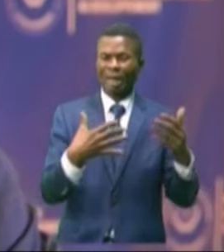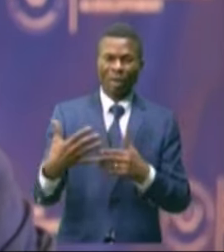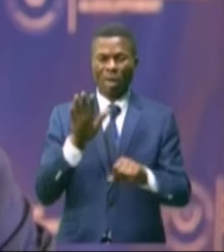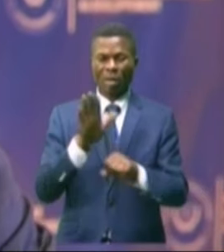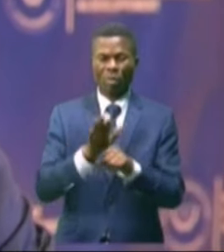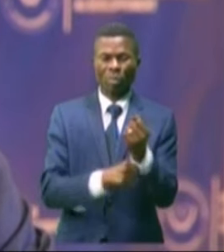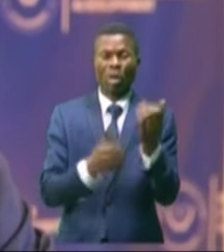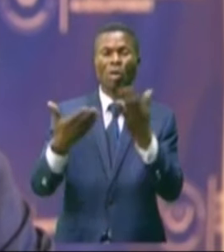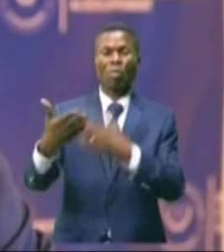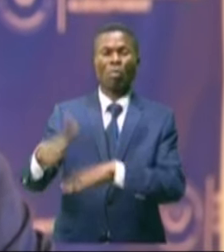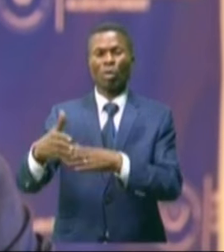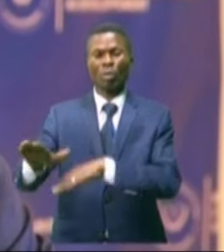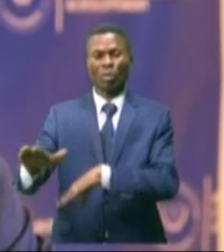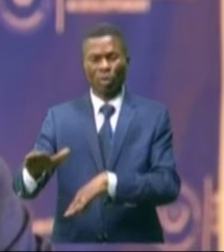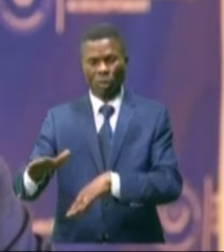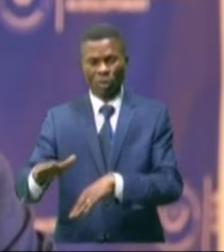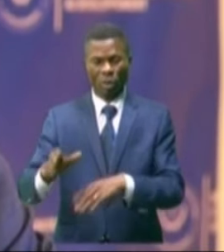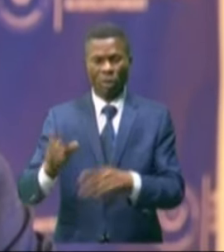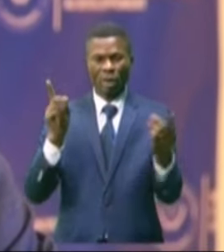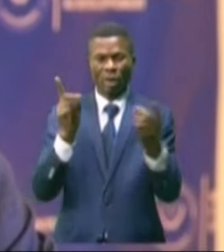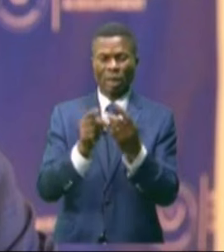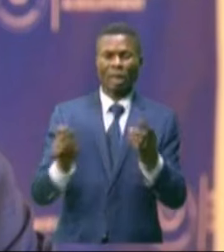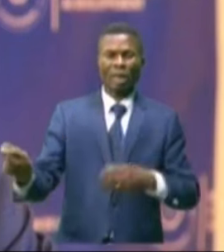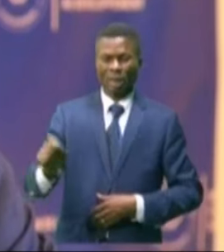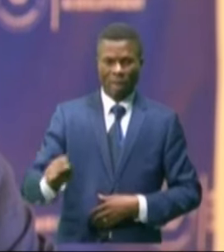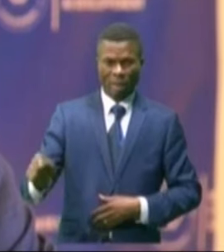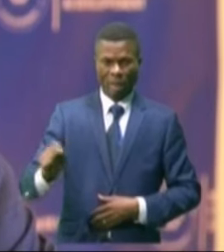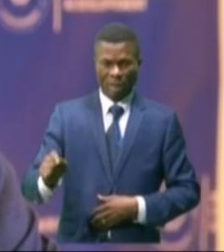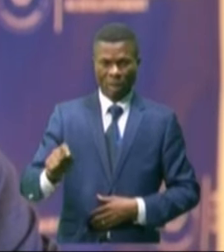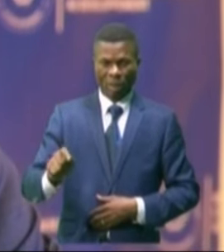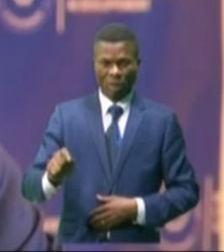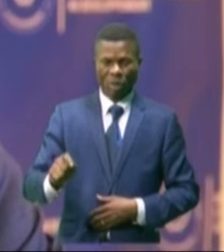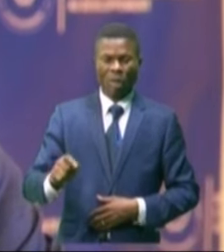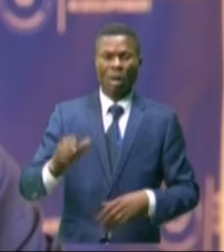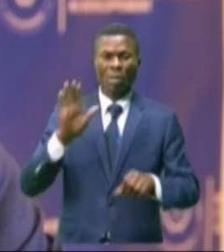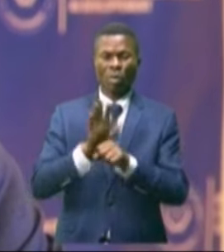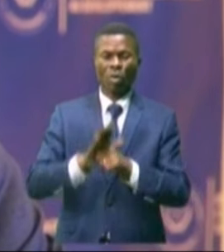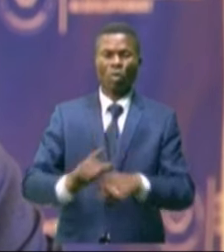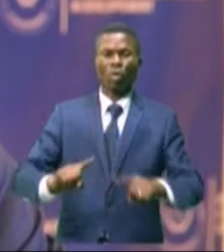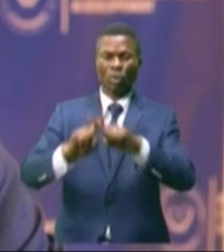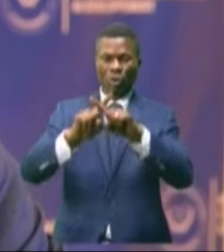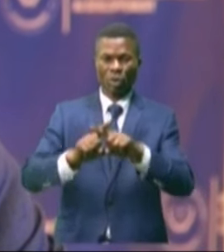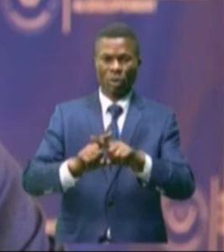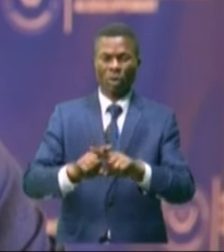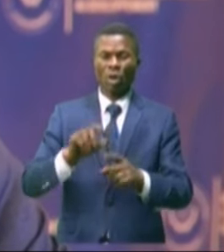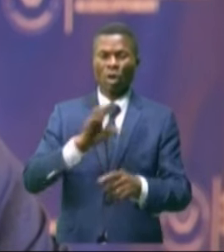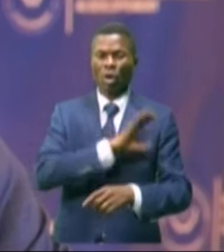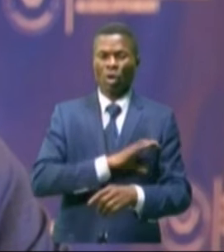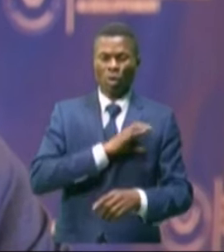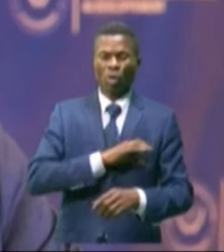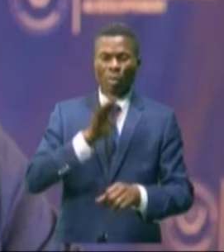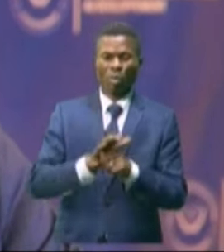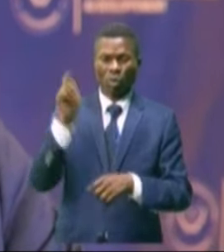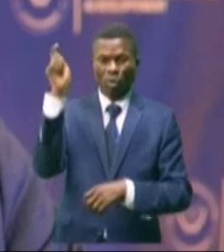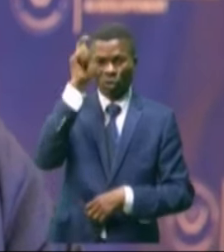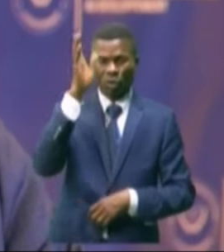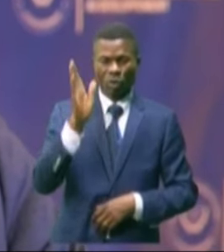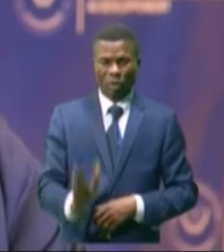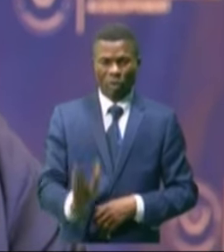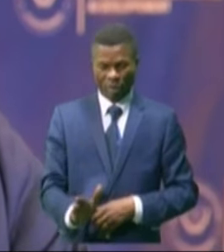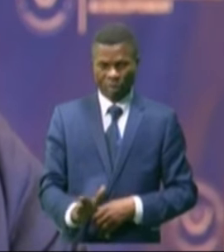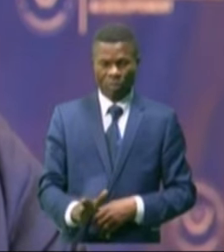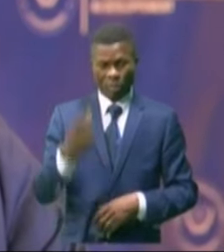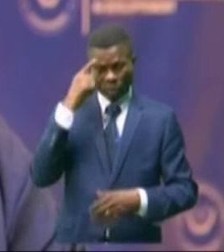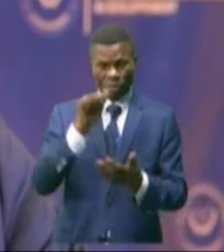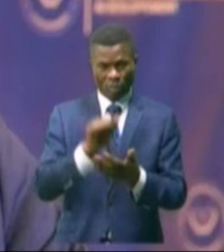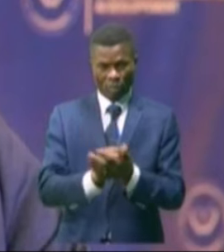humaines rencontrées dans les territoires en proie au conflit et à l'activisme terroriste. En effet,